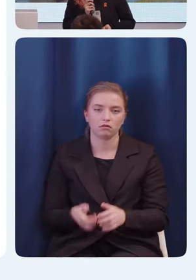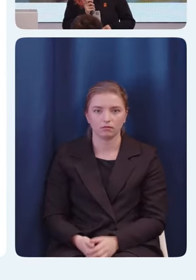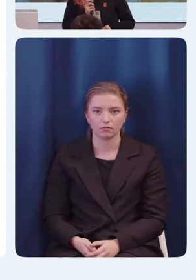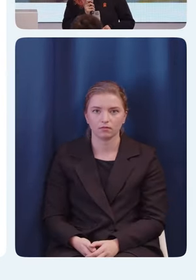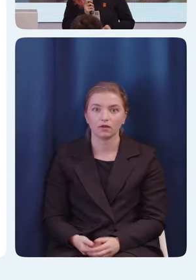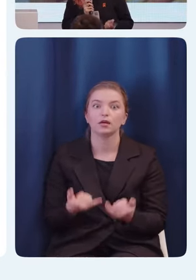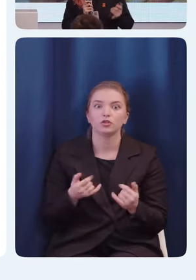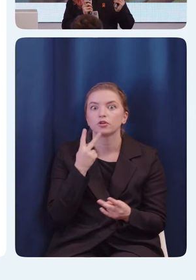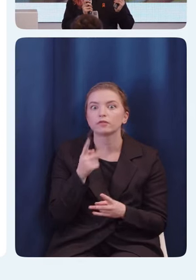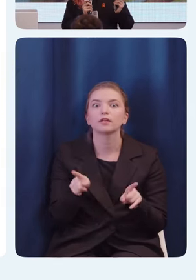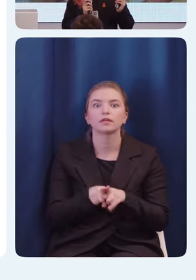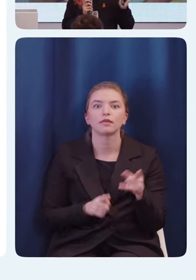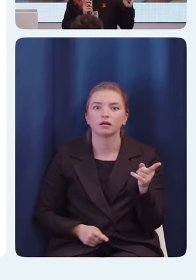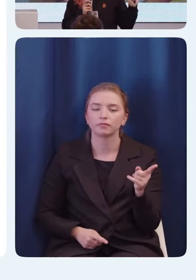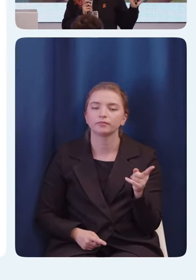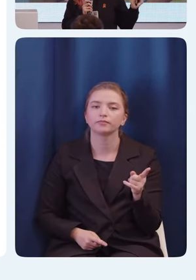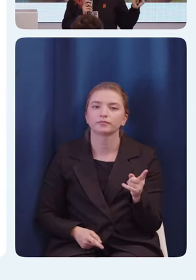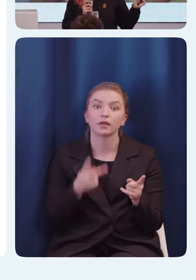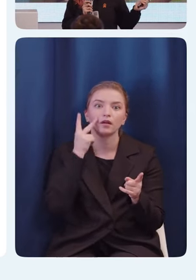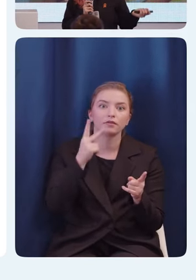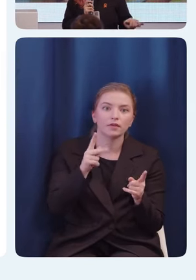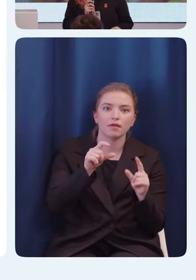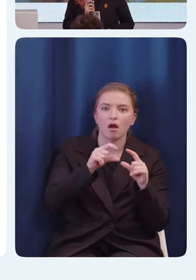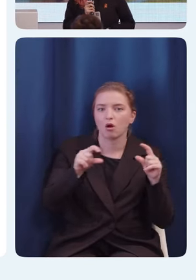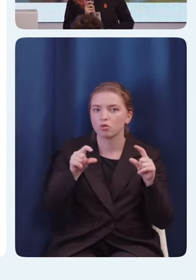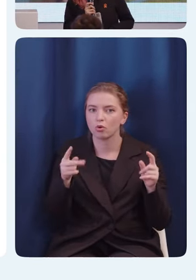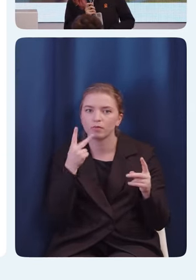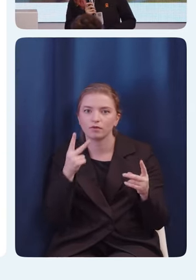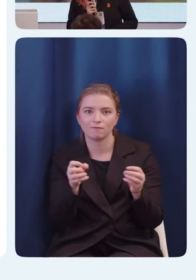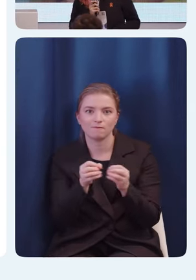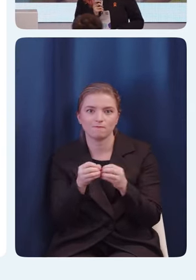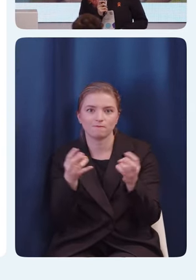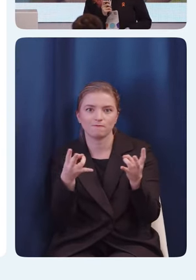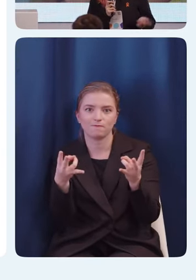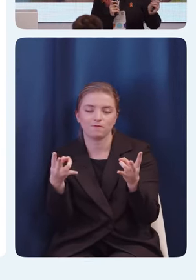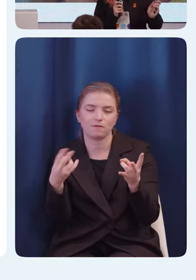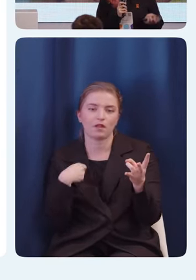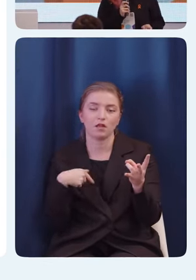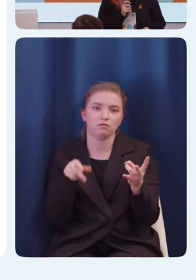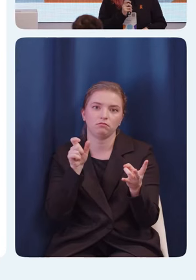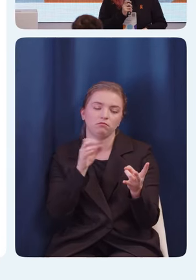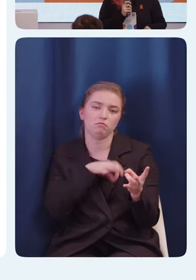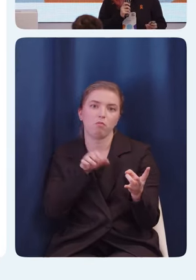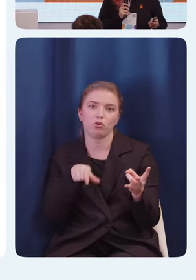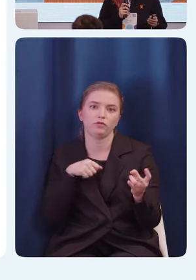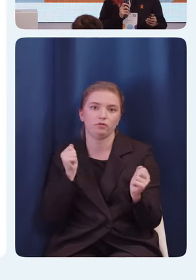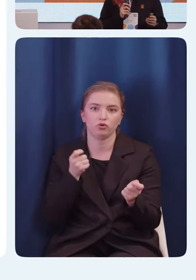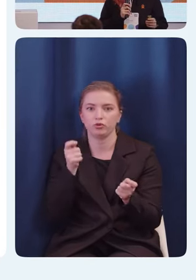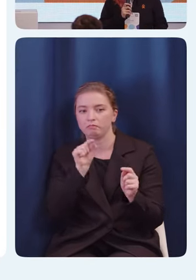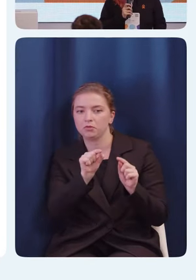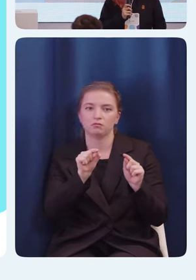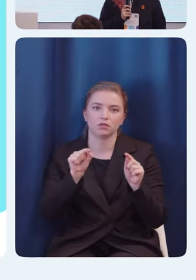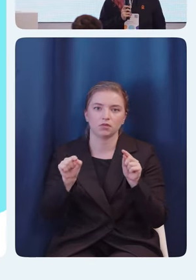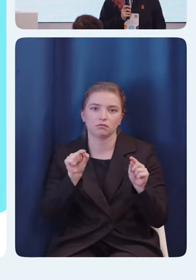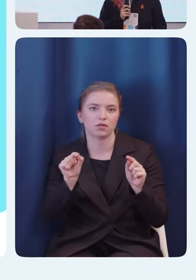Теперь это выглядит так. То есть кнопки видимы, и пользователь может между ними переключаться.